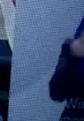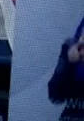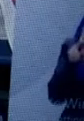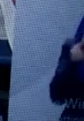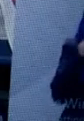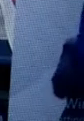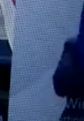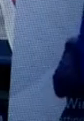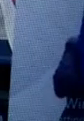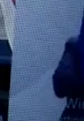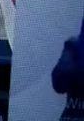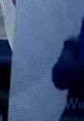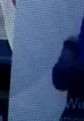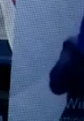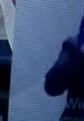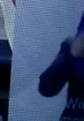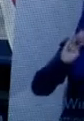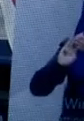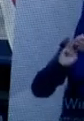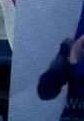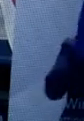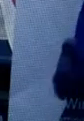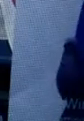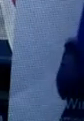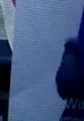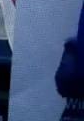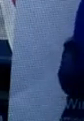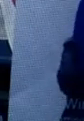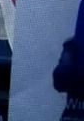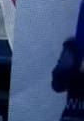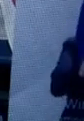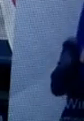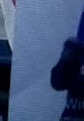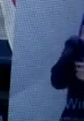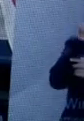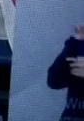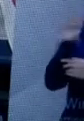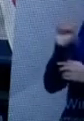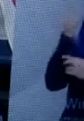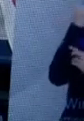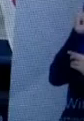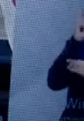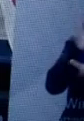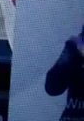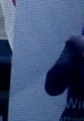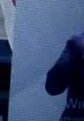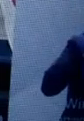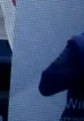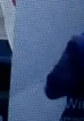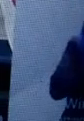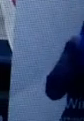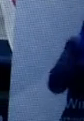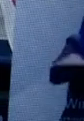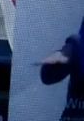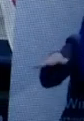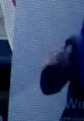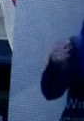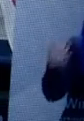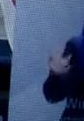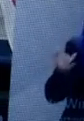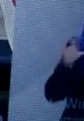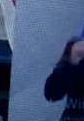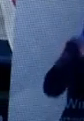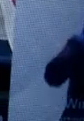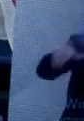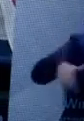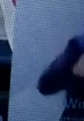komuniti, pemimpin NGO dalam membendung penularan wabak ini dengan memastikan semua anggota